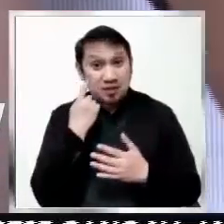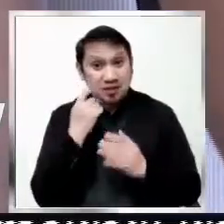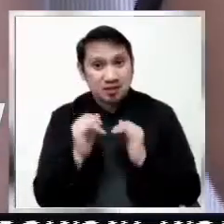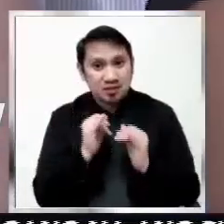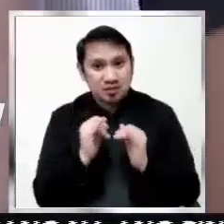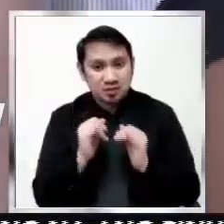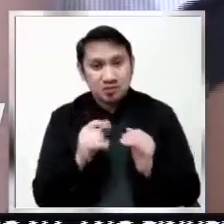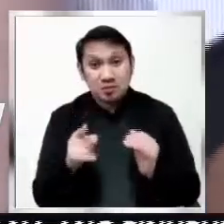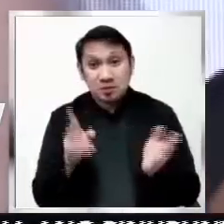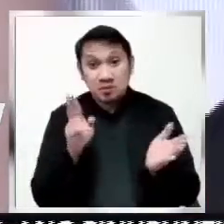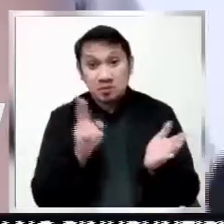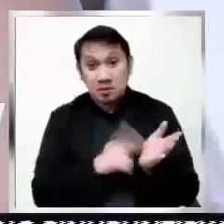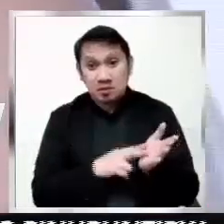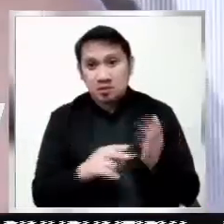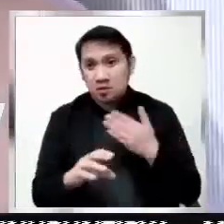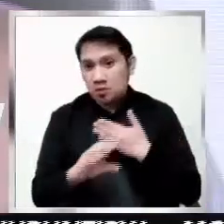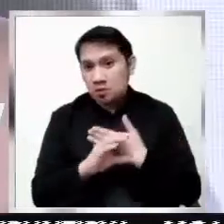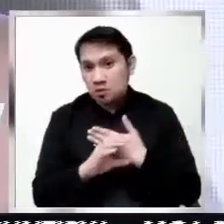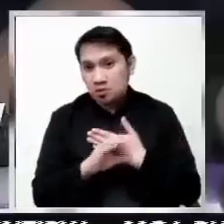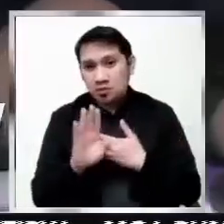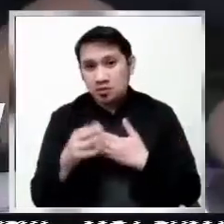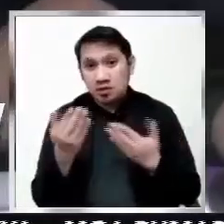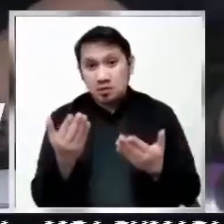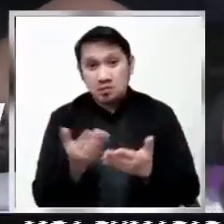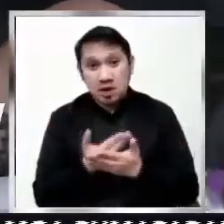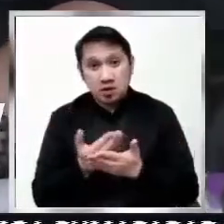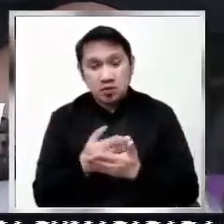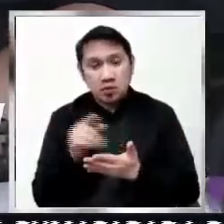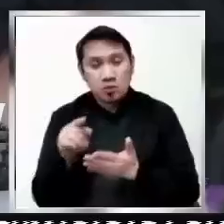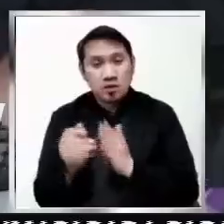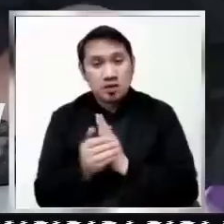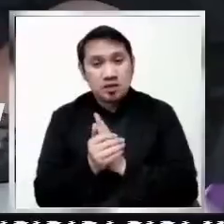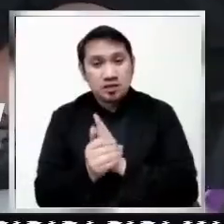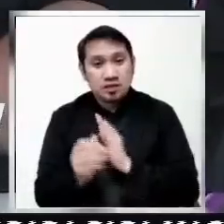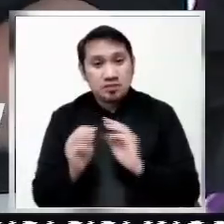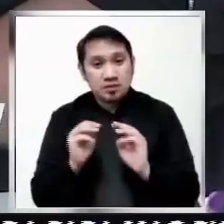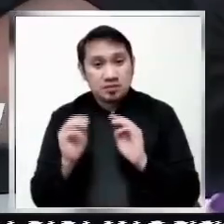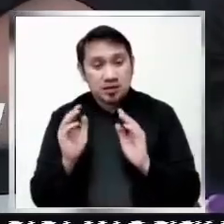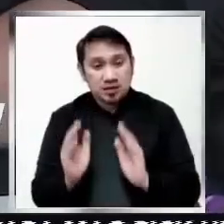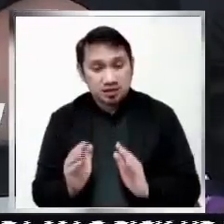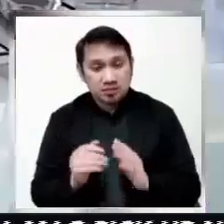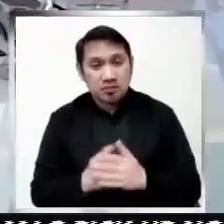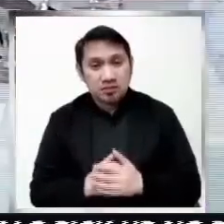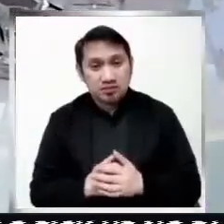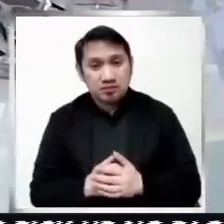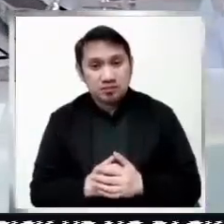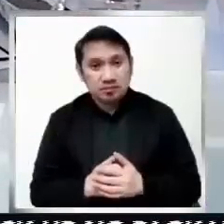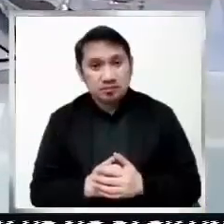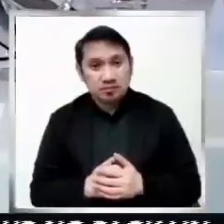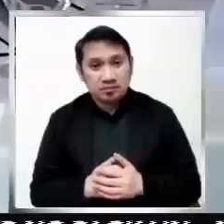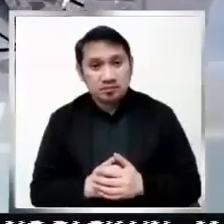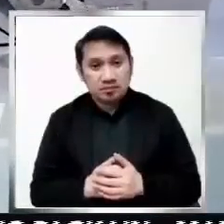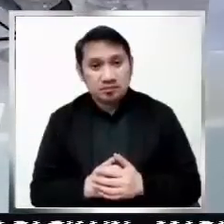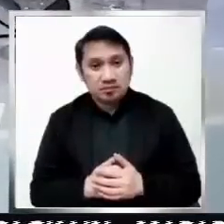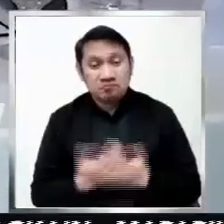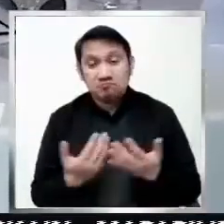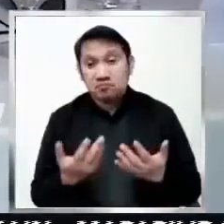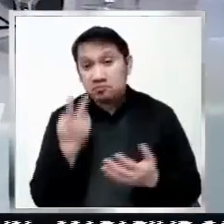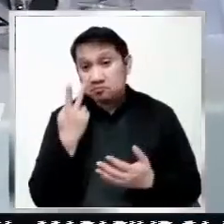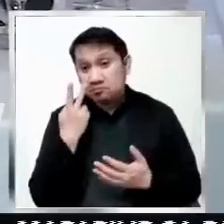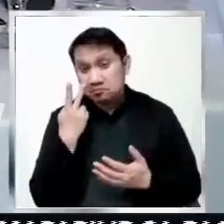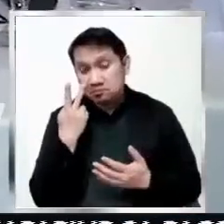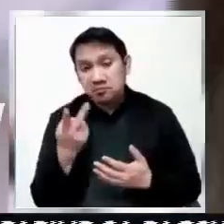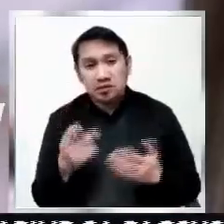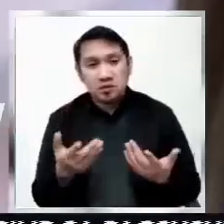niya ng kontrata sa kanyang bagong talent management ng All Access to Artists o AAA. Kapansin-pansin ding short hair